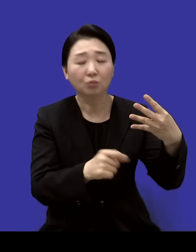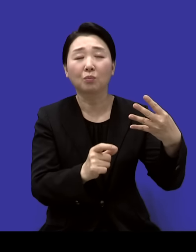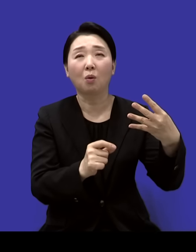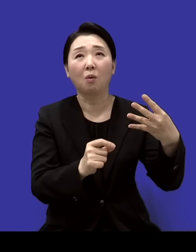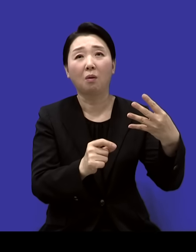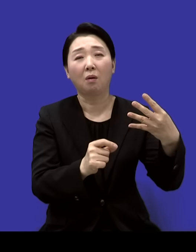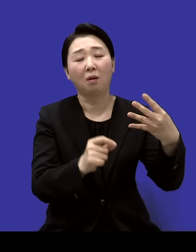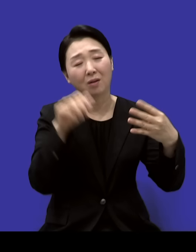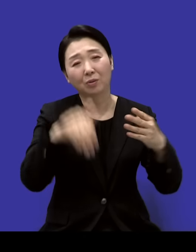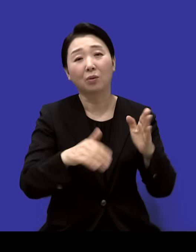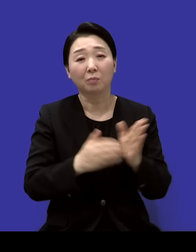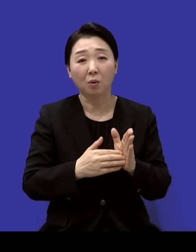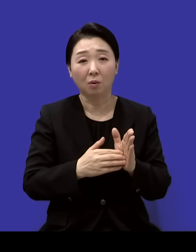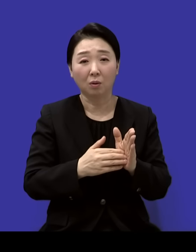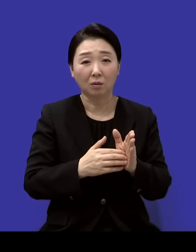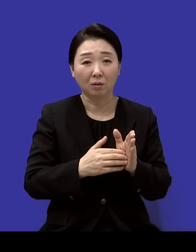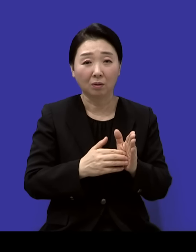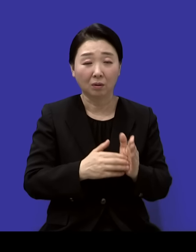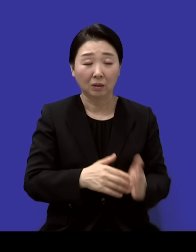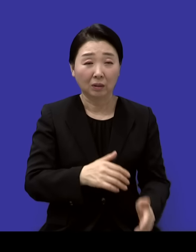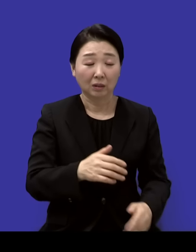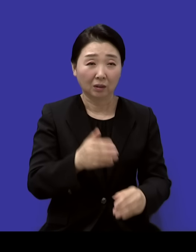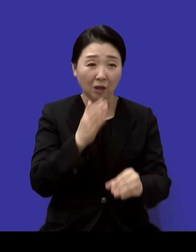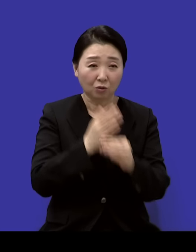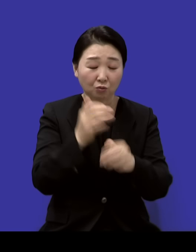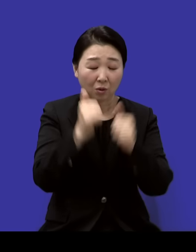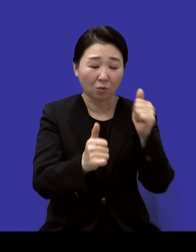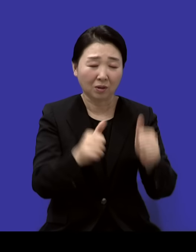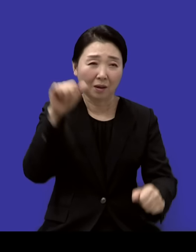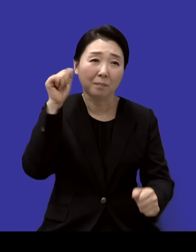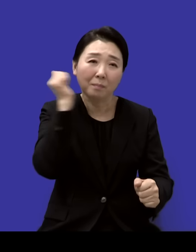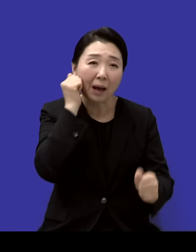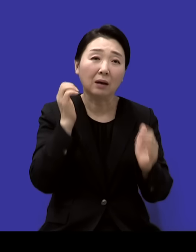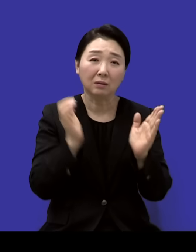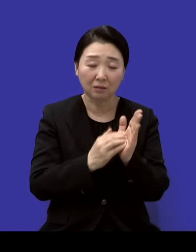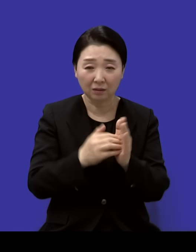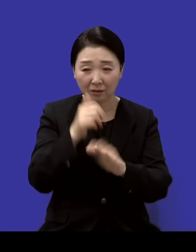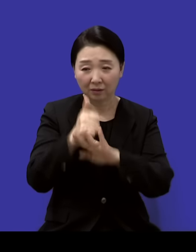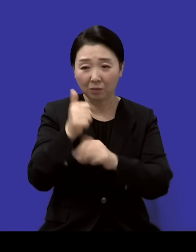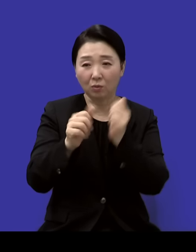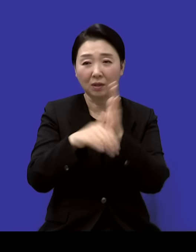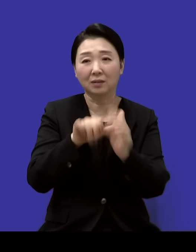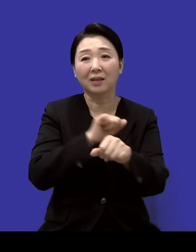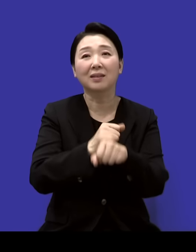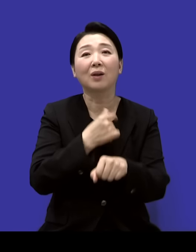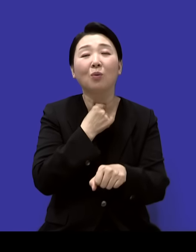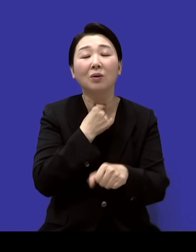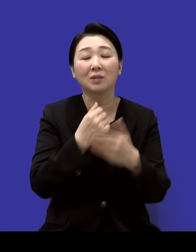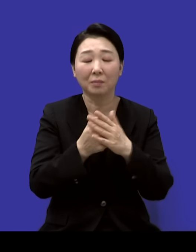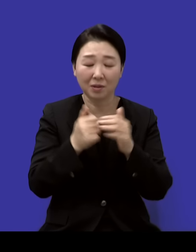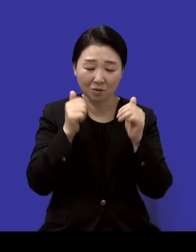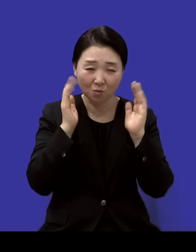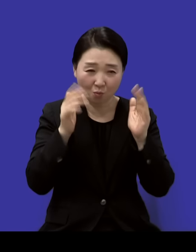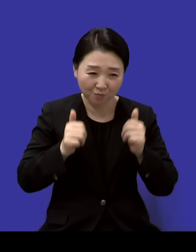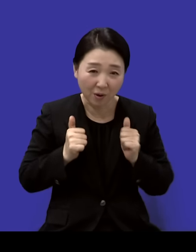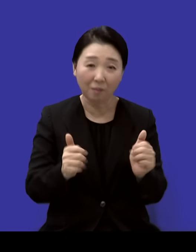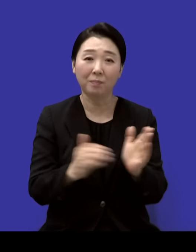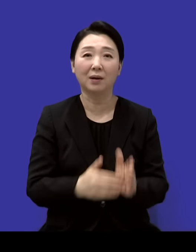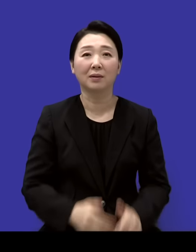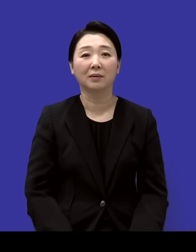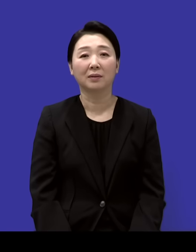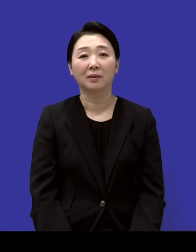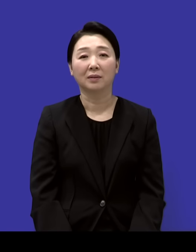자신을 견딜 수가 없어서 네. 기말고사는 진짜 열심히 해야겠다 해서 엄청나게 열심히 했거든요. 네. 했는데